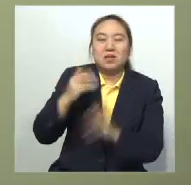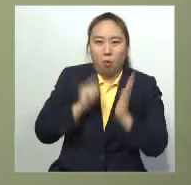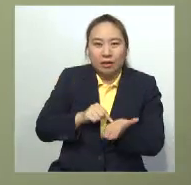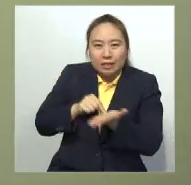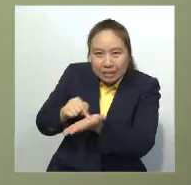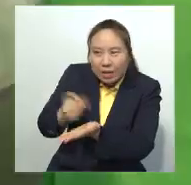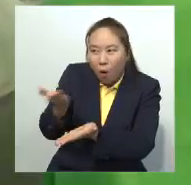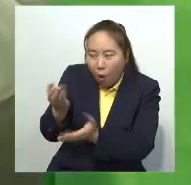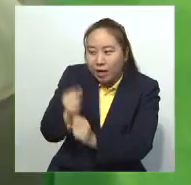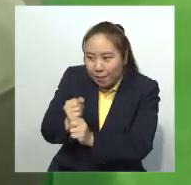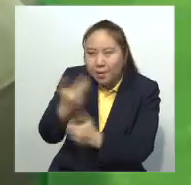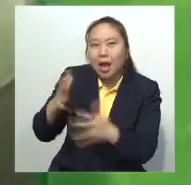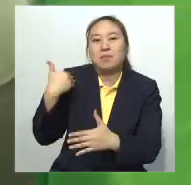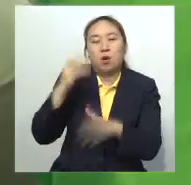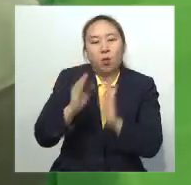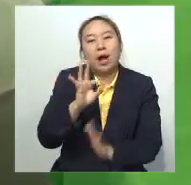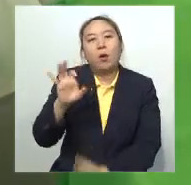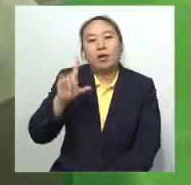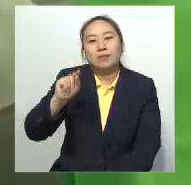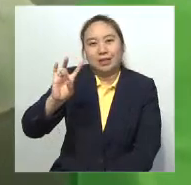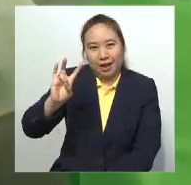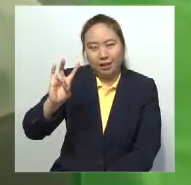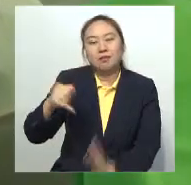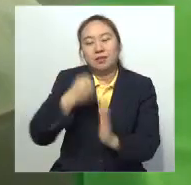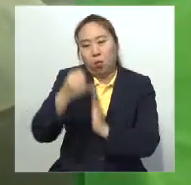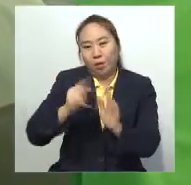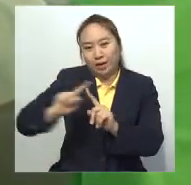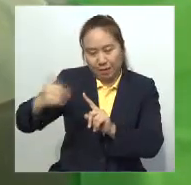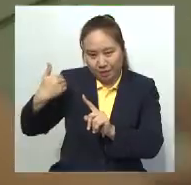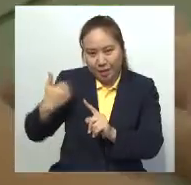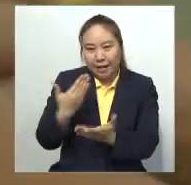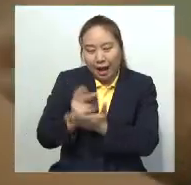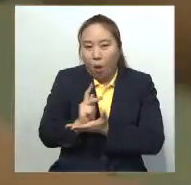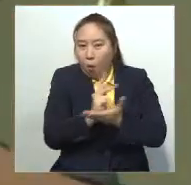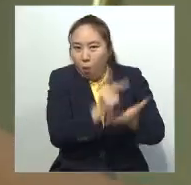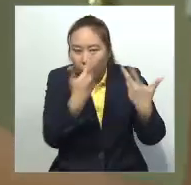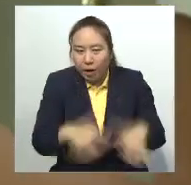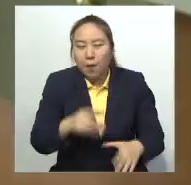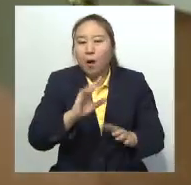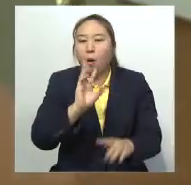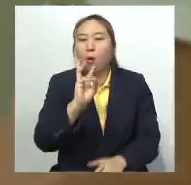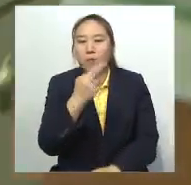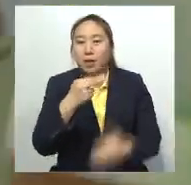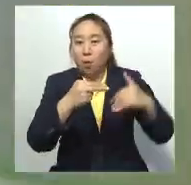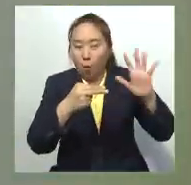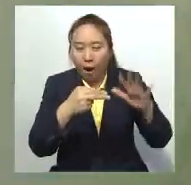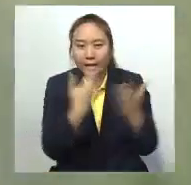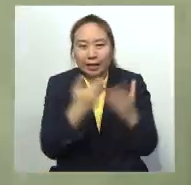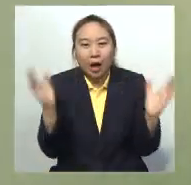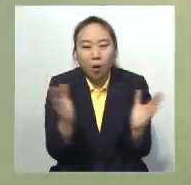แล้ว927รายใน74จังหวัดมียอดสินเชื่ออนุมัติสะสม 6,273 บัญชีรวมเป็นเงินก